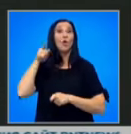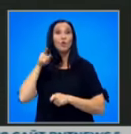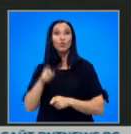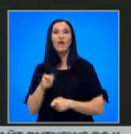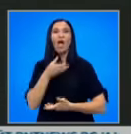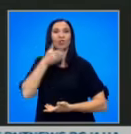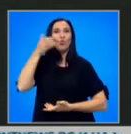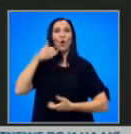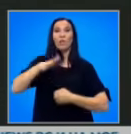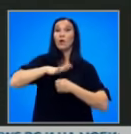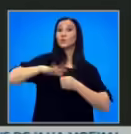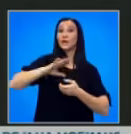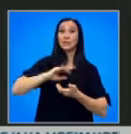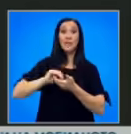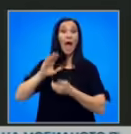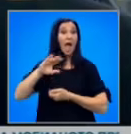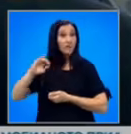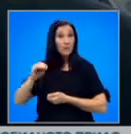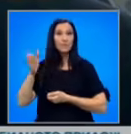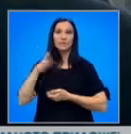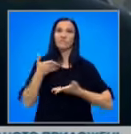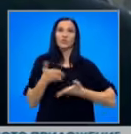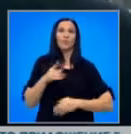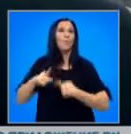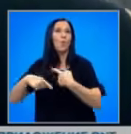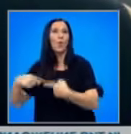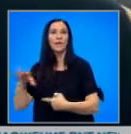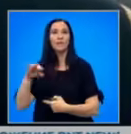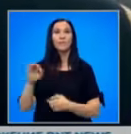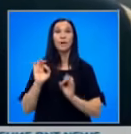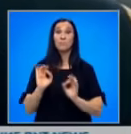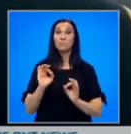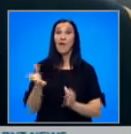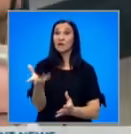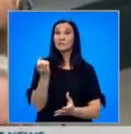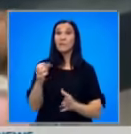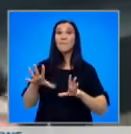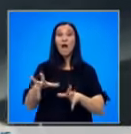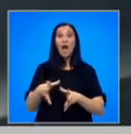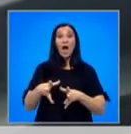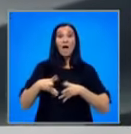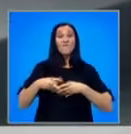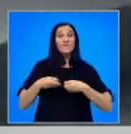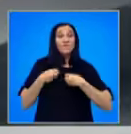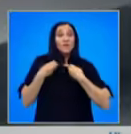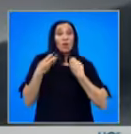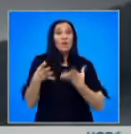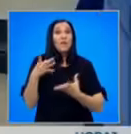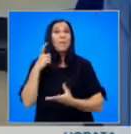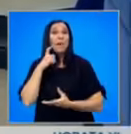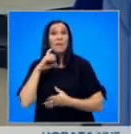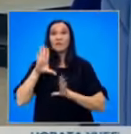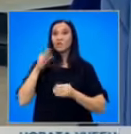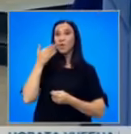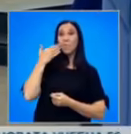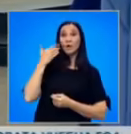на основателите на Европа и на следващото поколение на Европа. Нека почерпим вдъхновение от бебе и от всички младежи, които